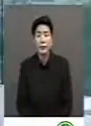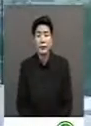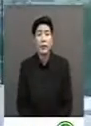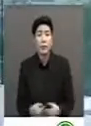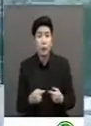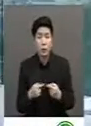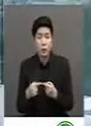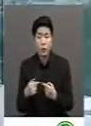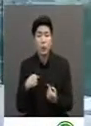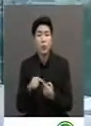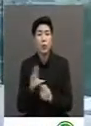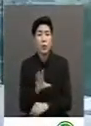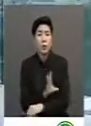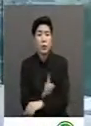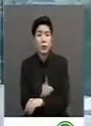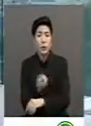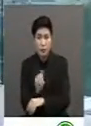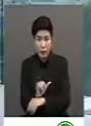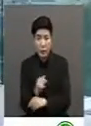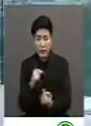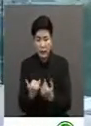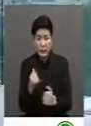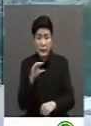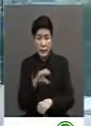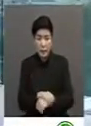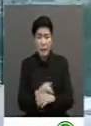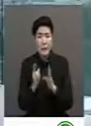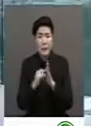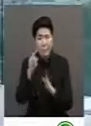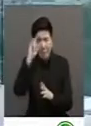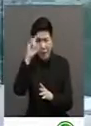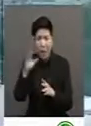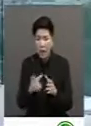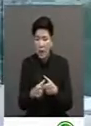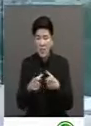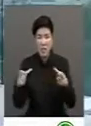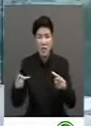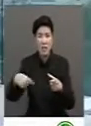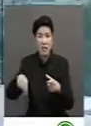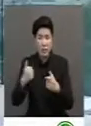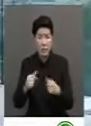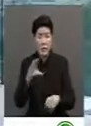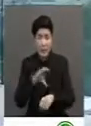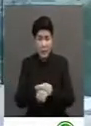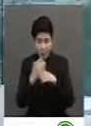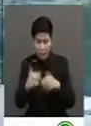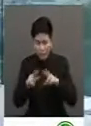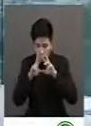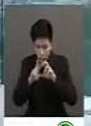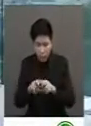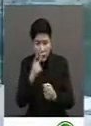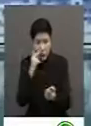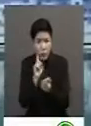ไปต่อกันที่พระนครศรีอยุธยานะครับเป็นการจับเอเย่นยาบ้ารายใหญ่จับเสร็จปุ๊บเนี่ยก็ไปสอบสวนเขาบอก